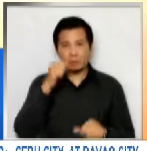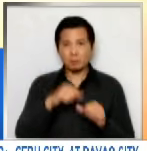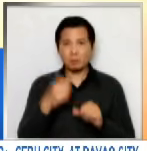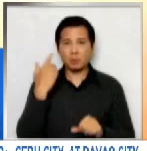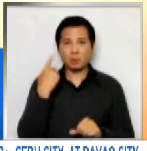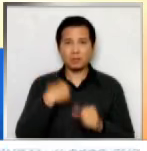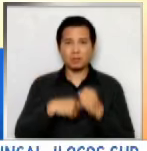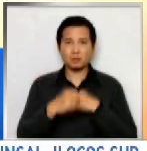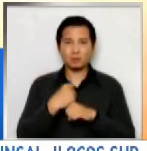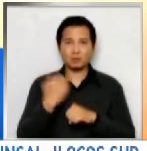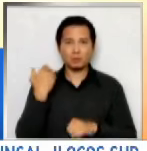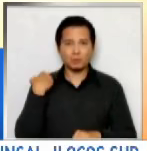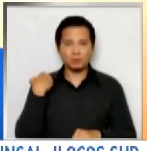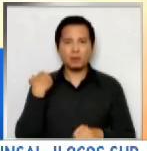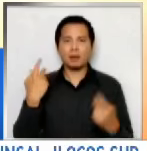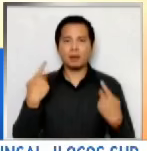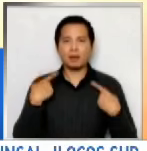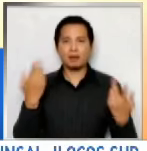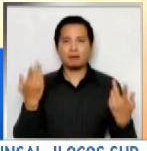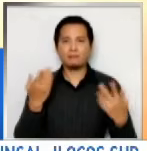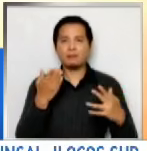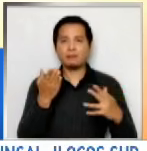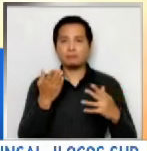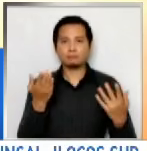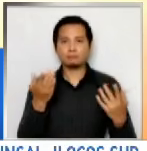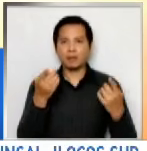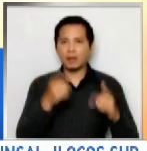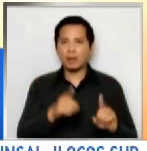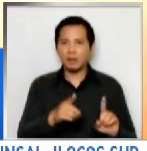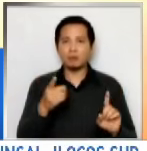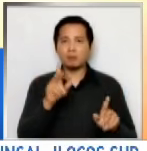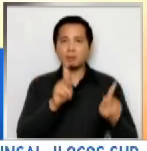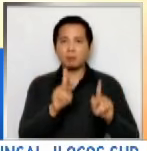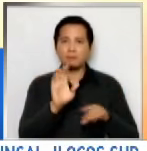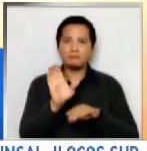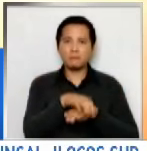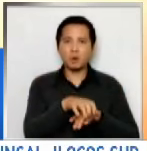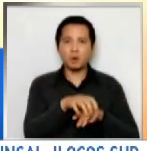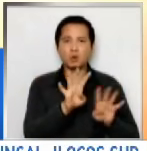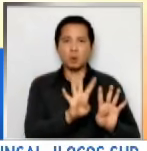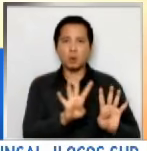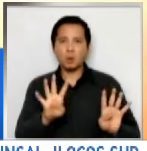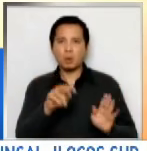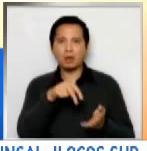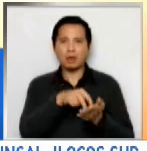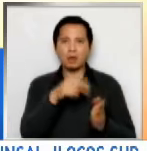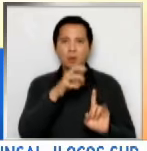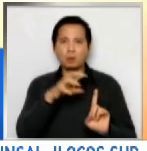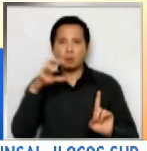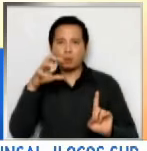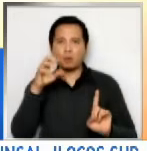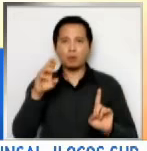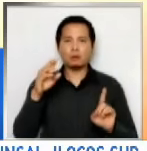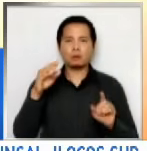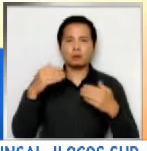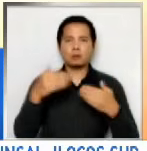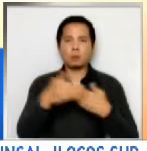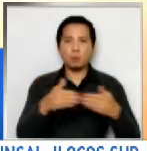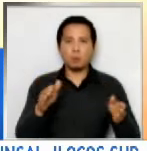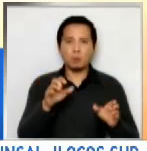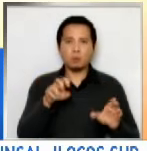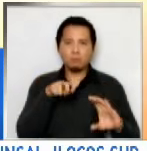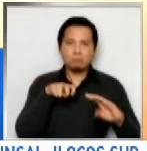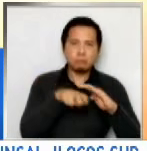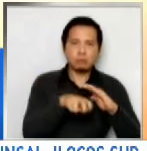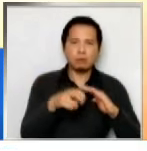na pinapabilad sa ilalim ng araw. Mm-hmm. Or kinukulong sa loob ng kulungan ng aso ang mga nag-violate ng quarantine. So